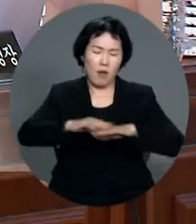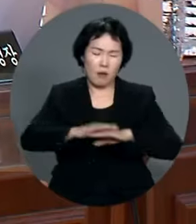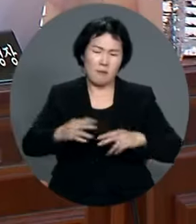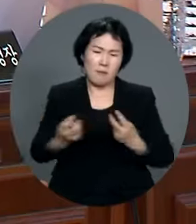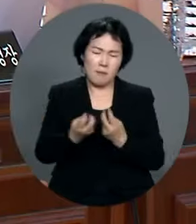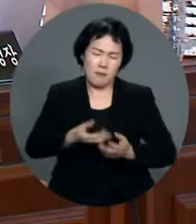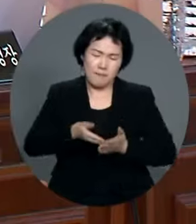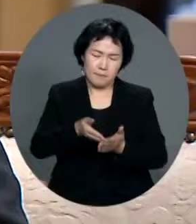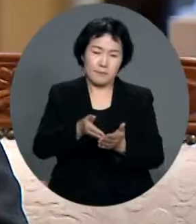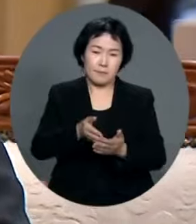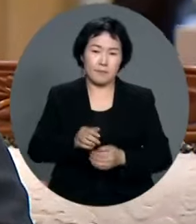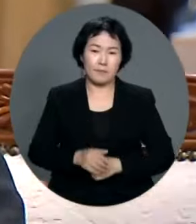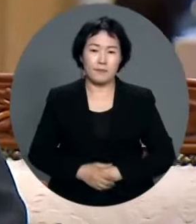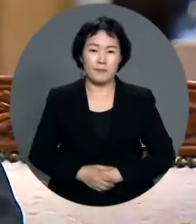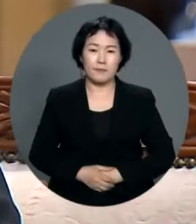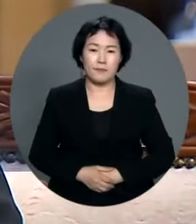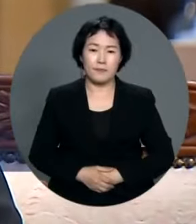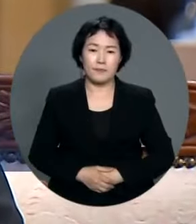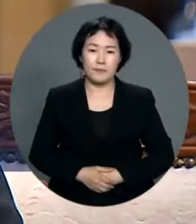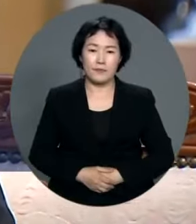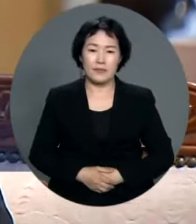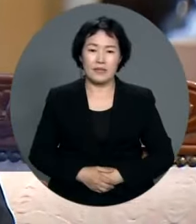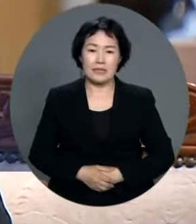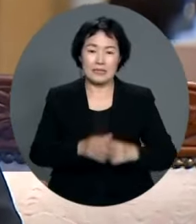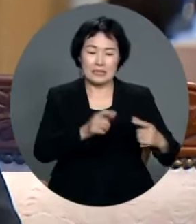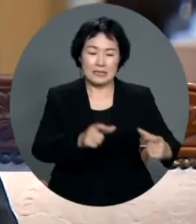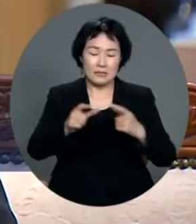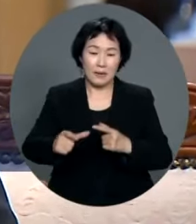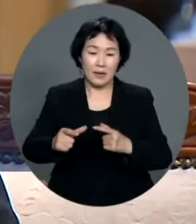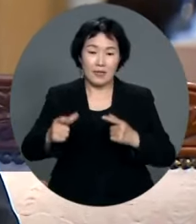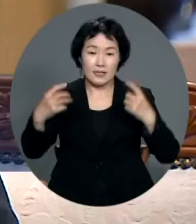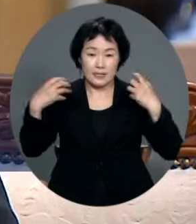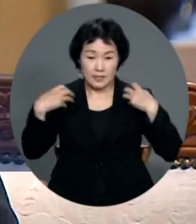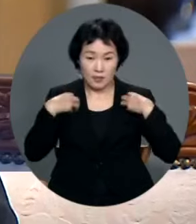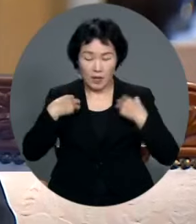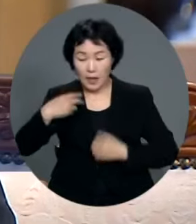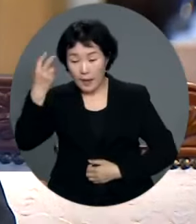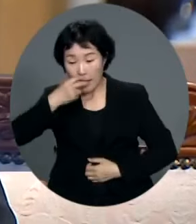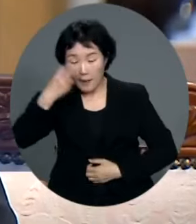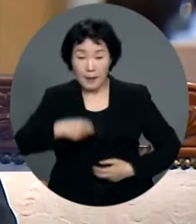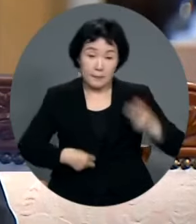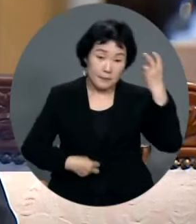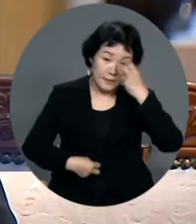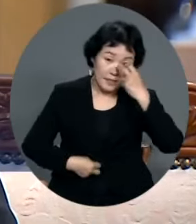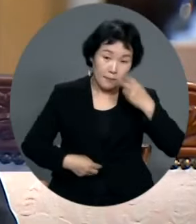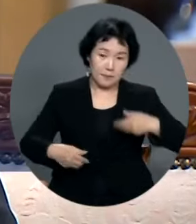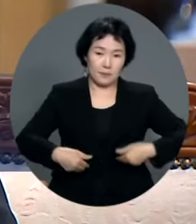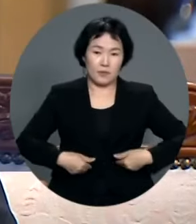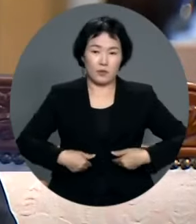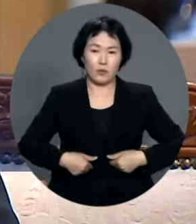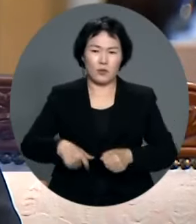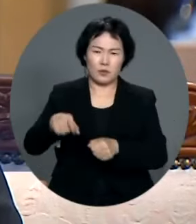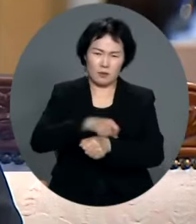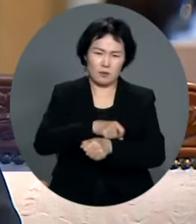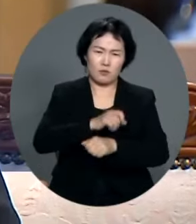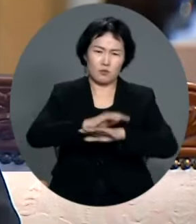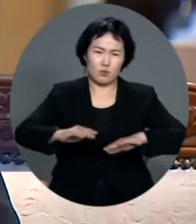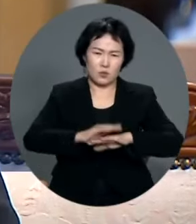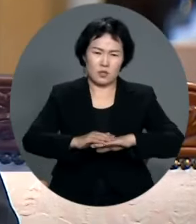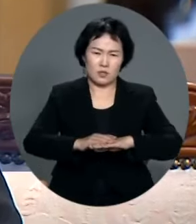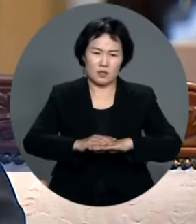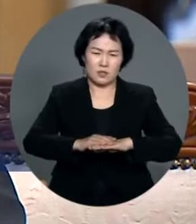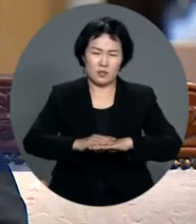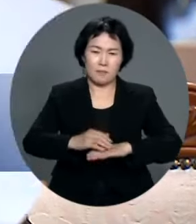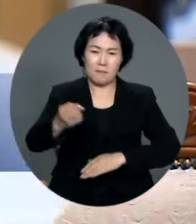요구했습니다. 지방청 간의 교차 감사라든지 이런 부분에 대해서 특단의 조치를 강구했다고 했는데